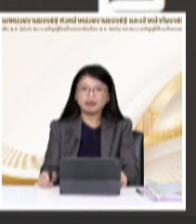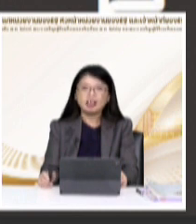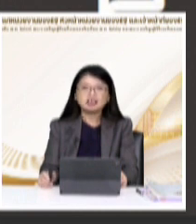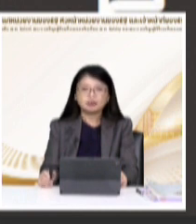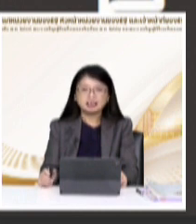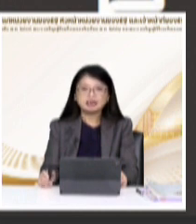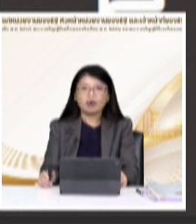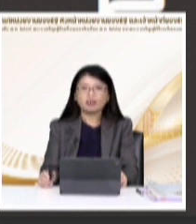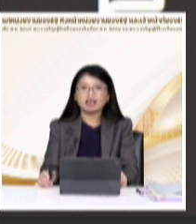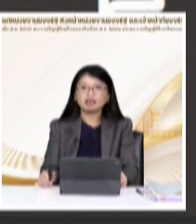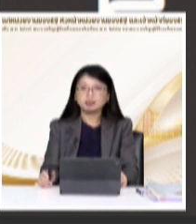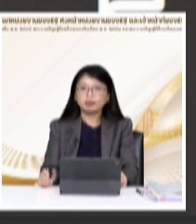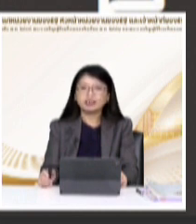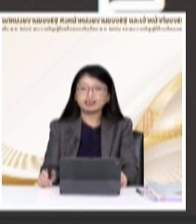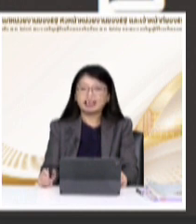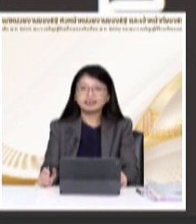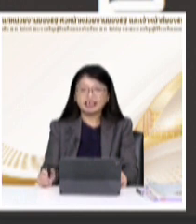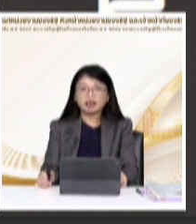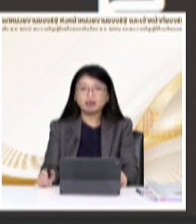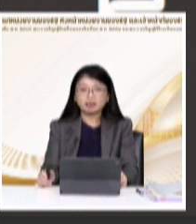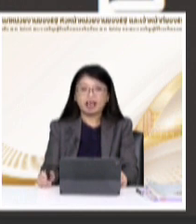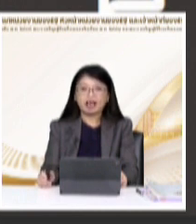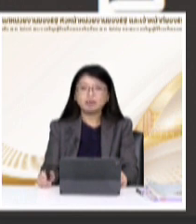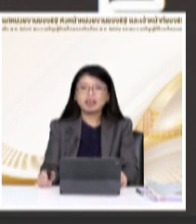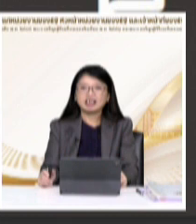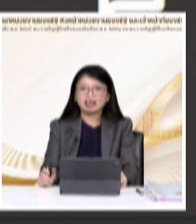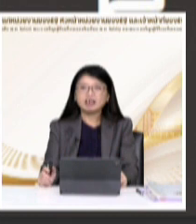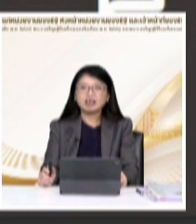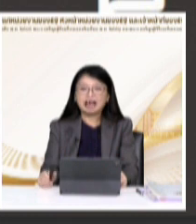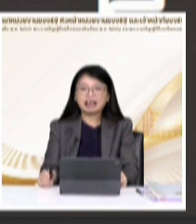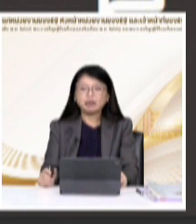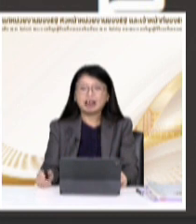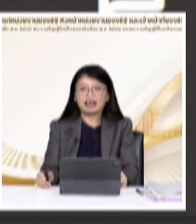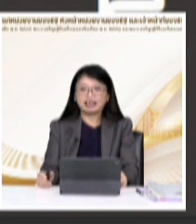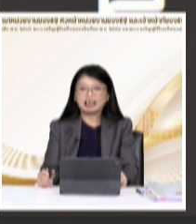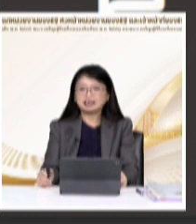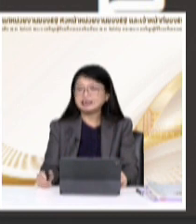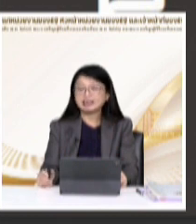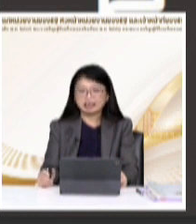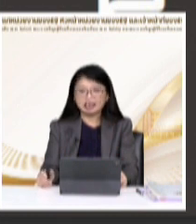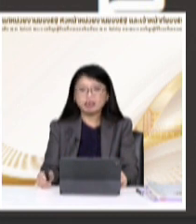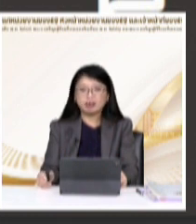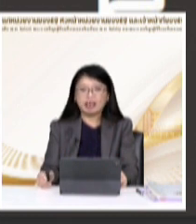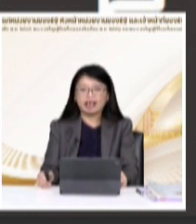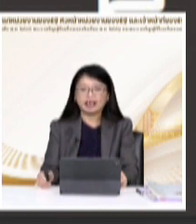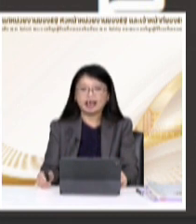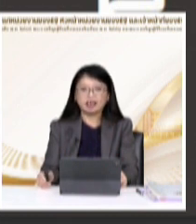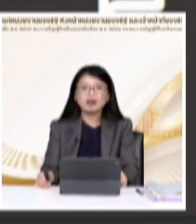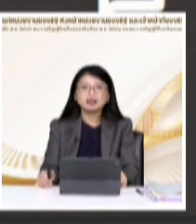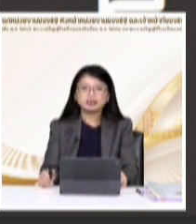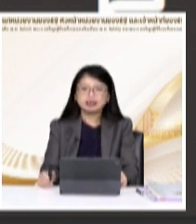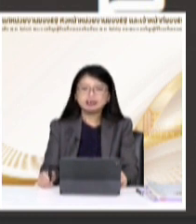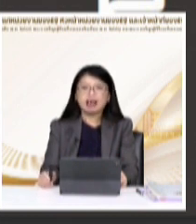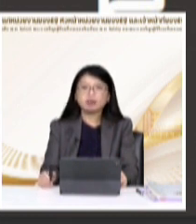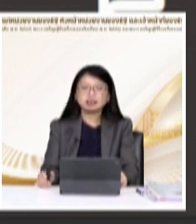านส่วนที่2เนี่ยก็จะพูดถึงการแจ้งข้อกล่าวหาและก็การให้โอกาสในการชี้แจงหรือแก้ข้อกล่าวหานะคะ